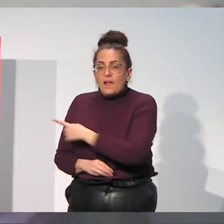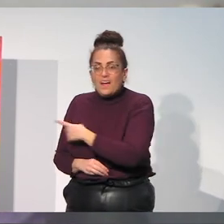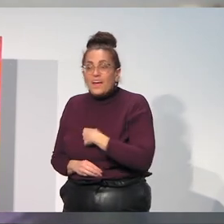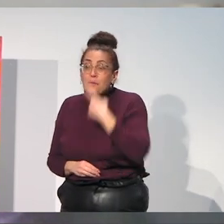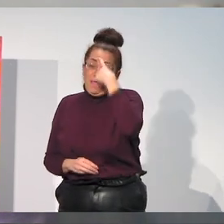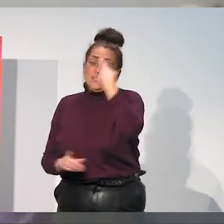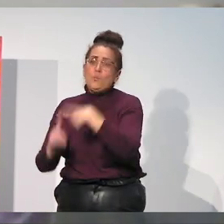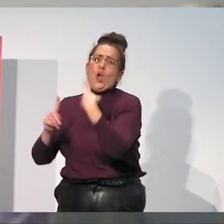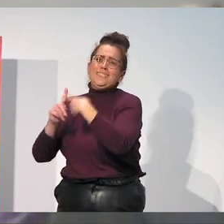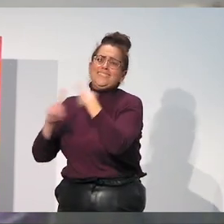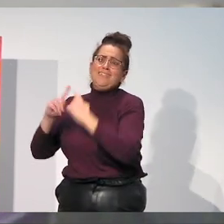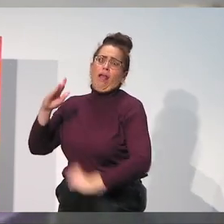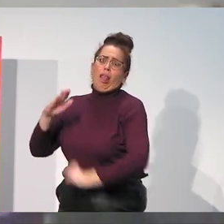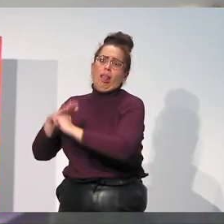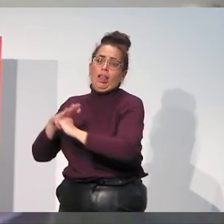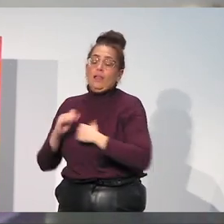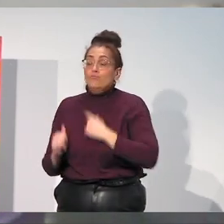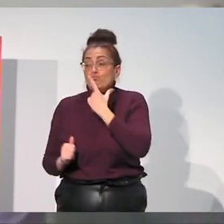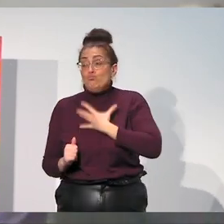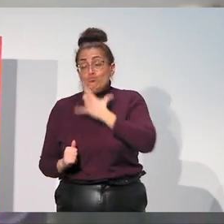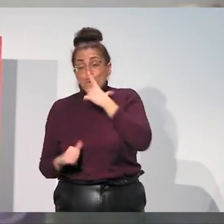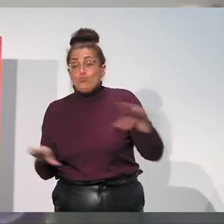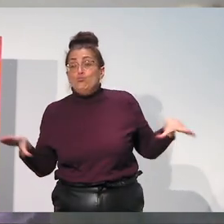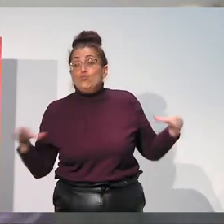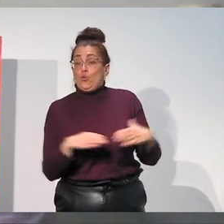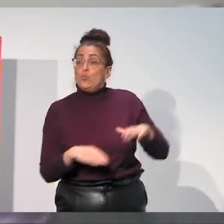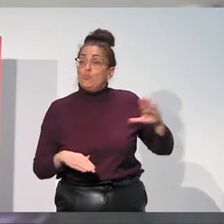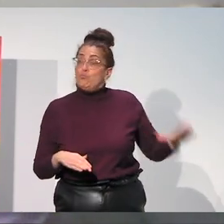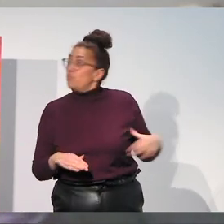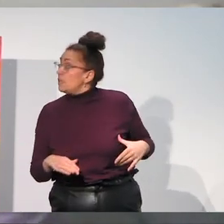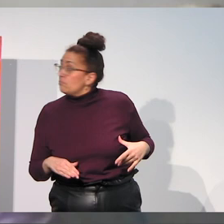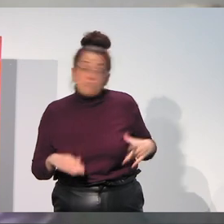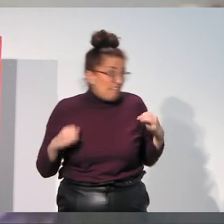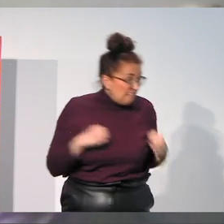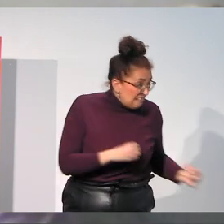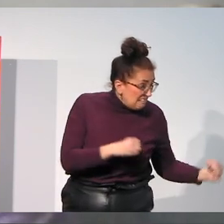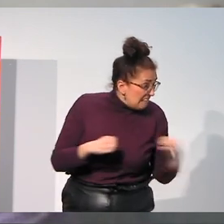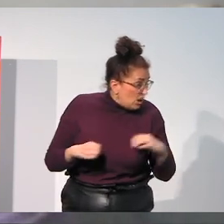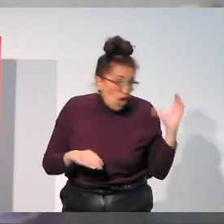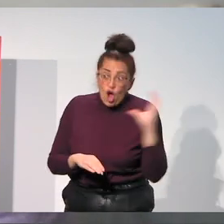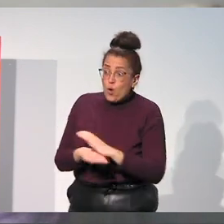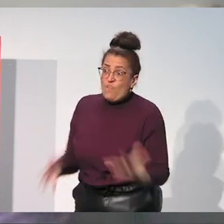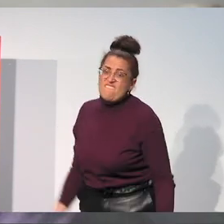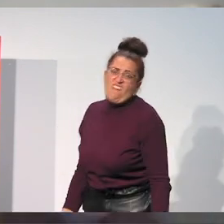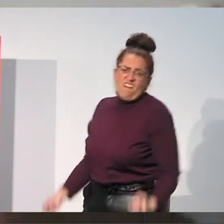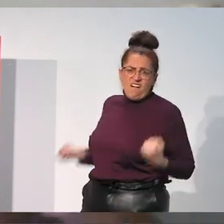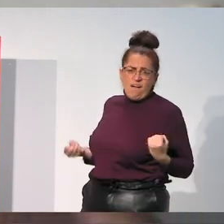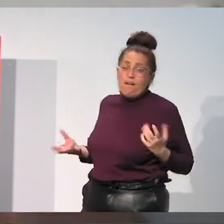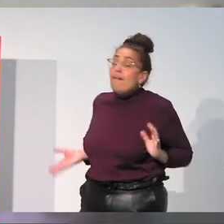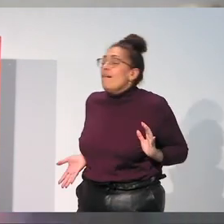pense, hélas, qu'il y a un lobby de grands groupes énormes qui font bloc et font barrage. C'est possible,